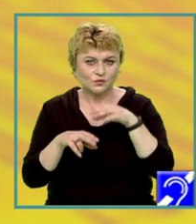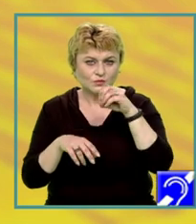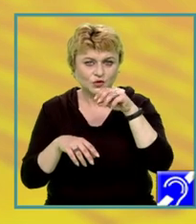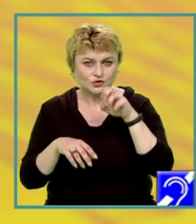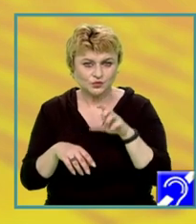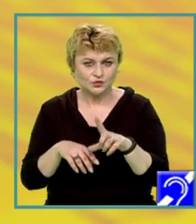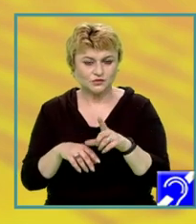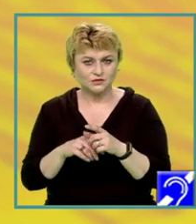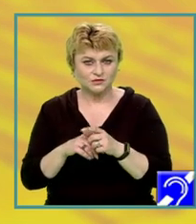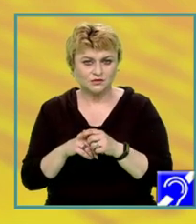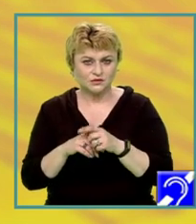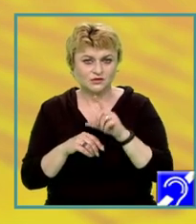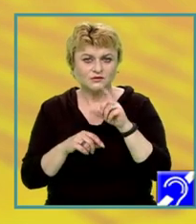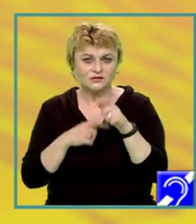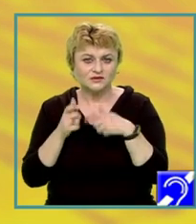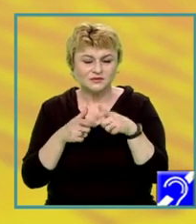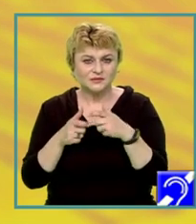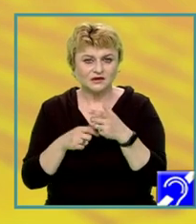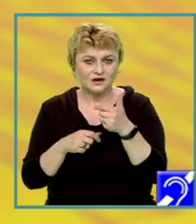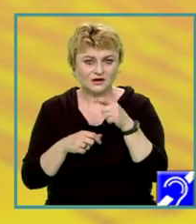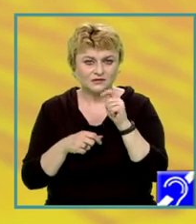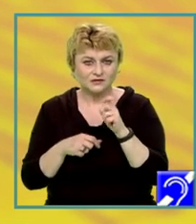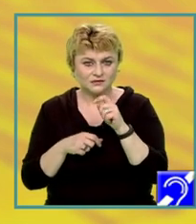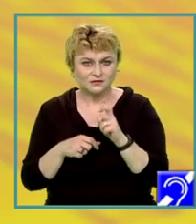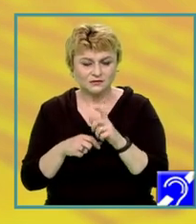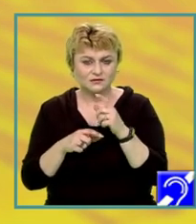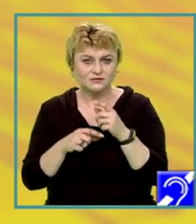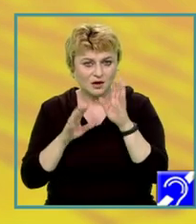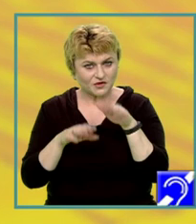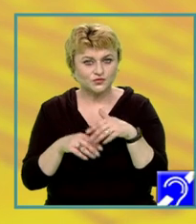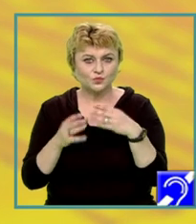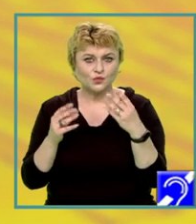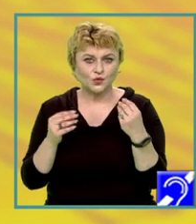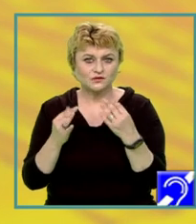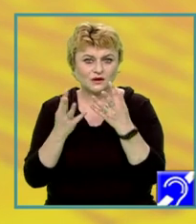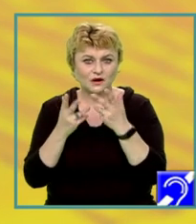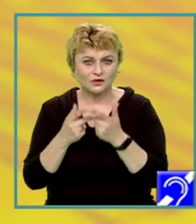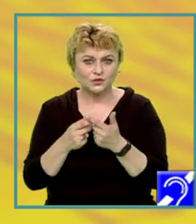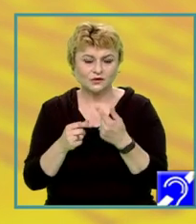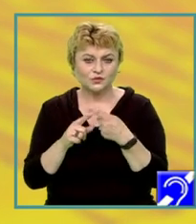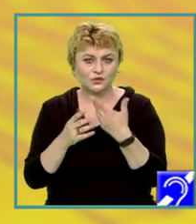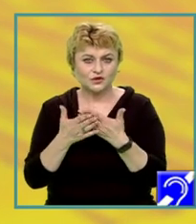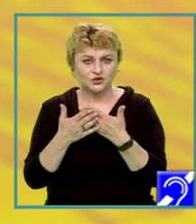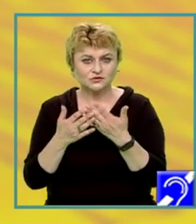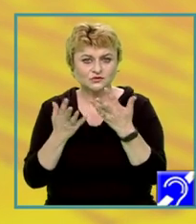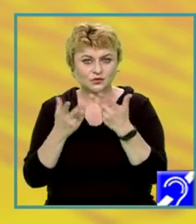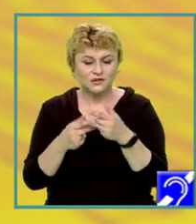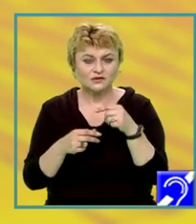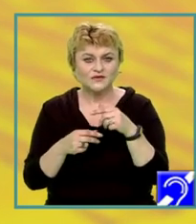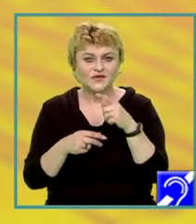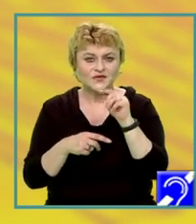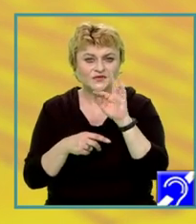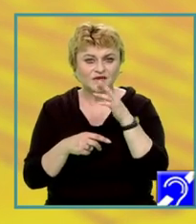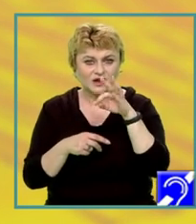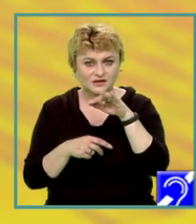despre calcule cu numere întregi Am avut multe calcule în acest caz cu numere cu fracții zecimale